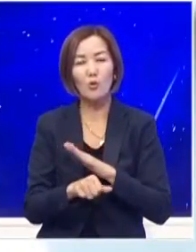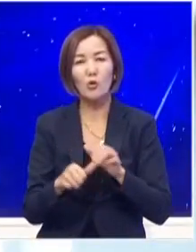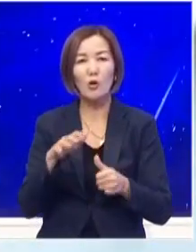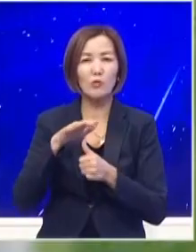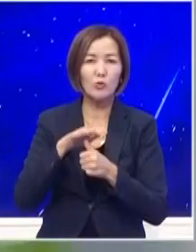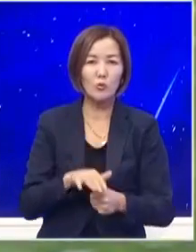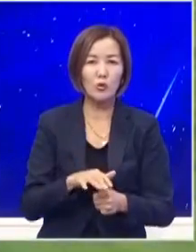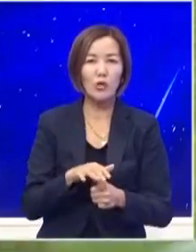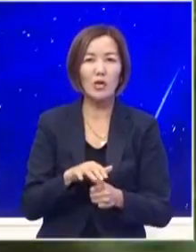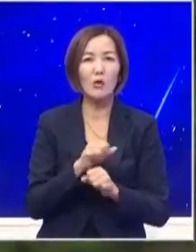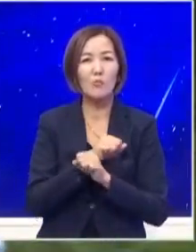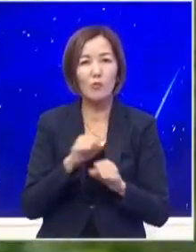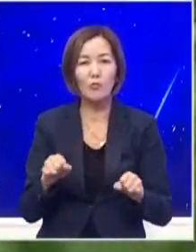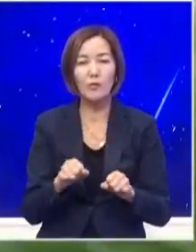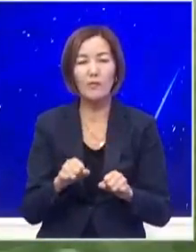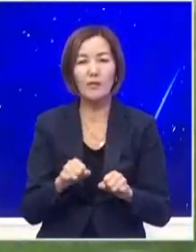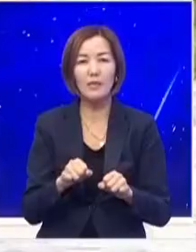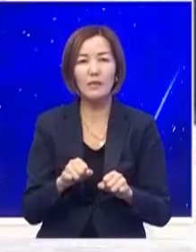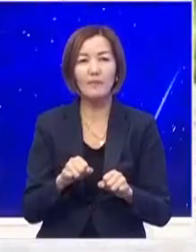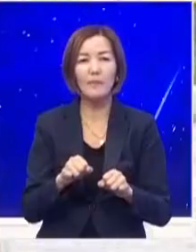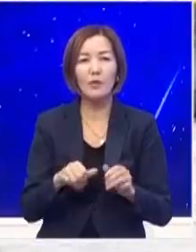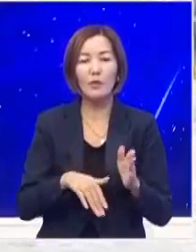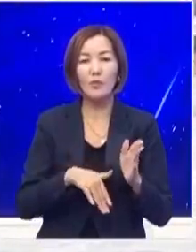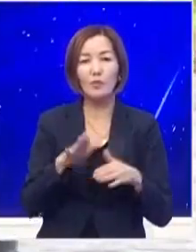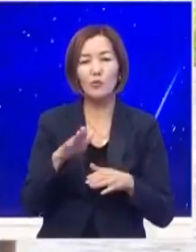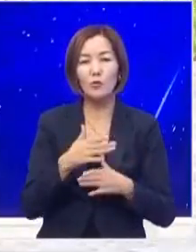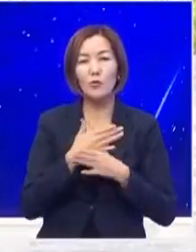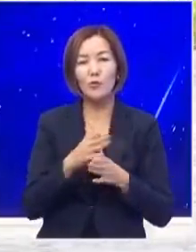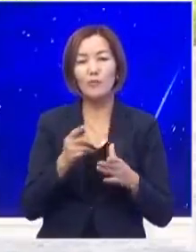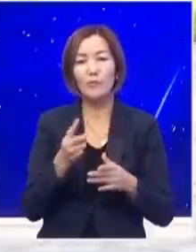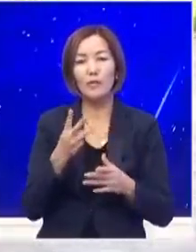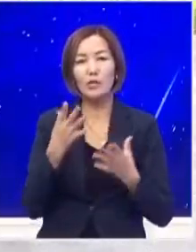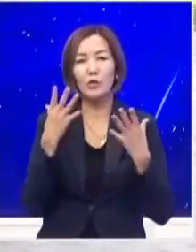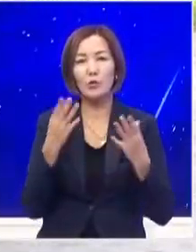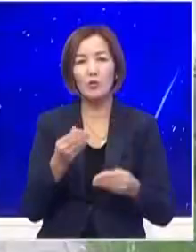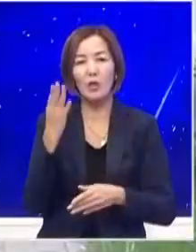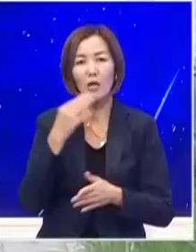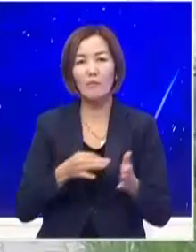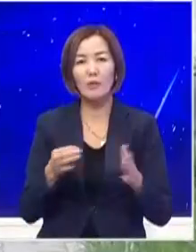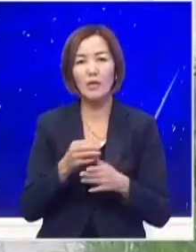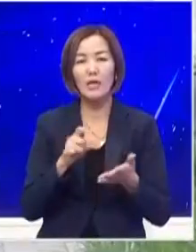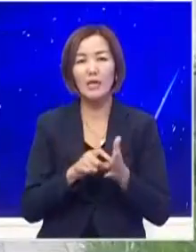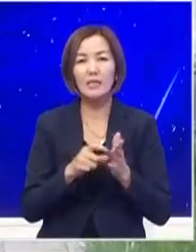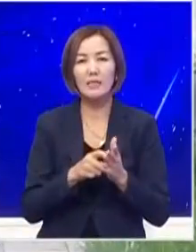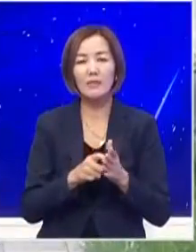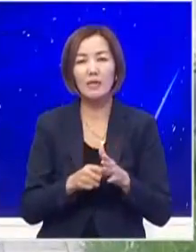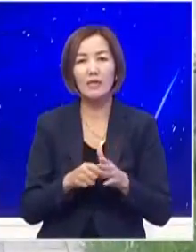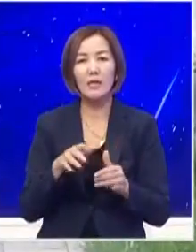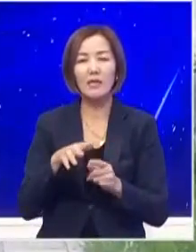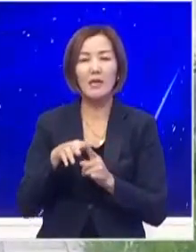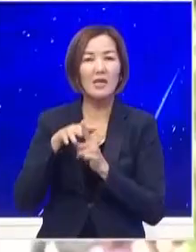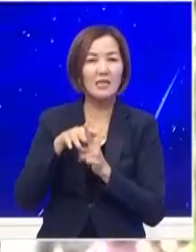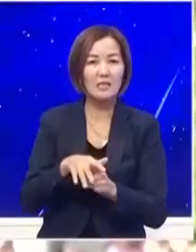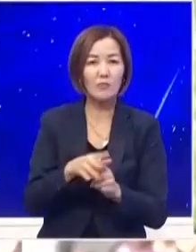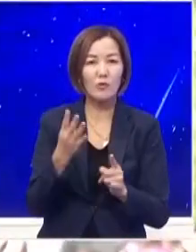жол берілмейтін ортада өсуіне көмектеседі. Айта кетерлігі, бірнеше күн бұрын Алматы облысында сыныптастарынан қысымынан